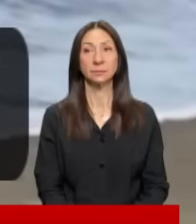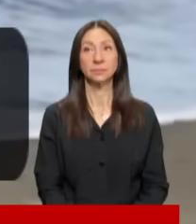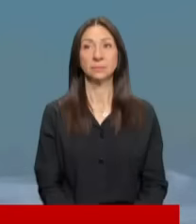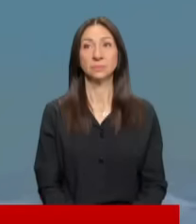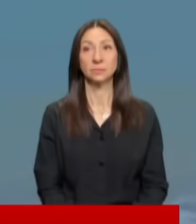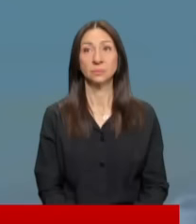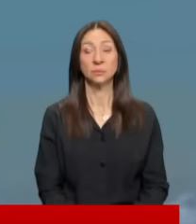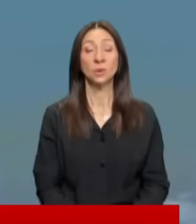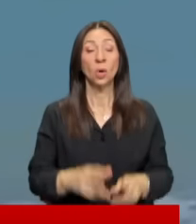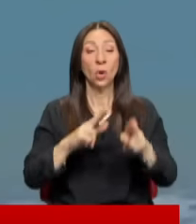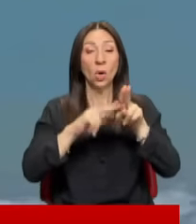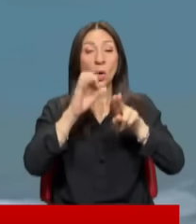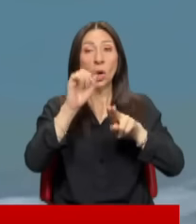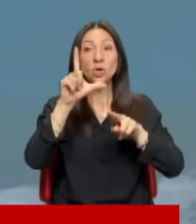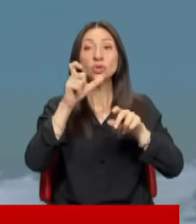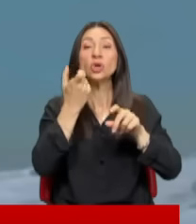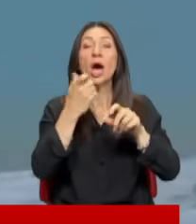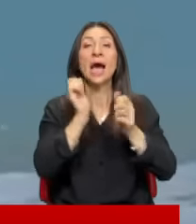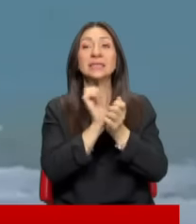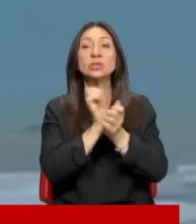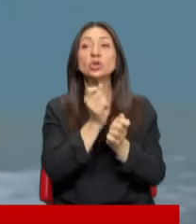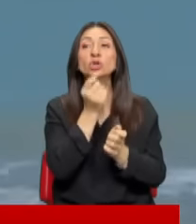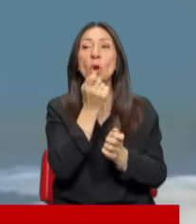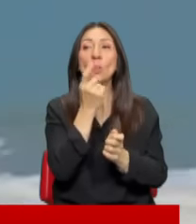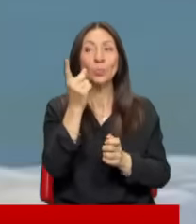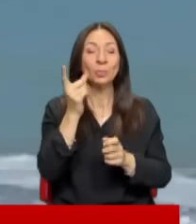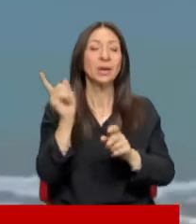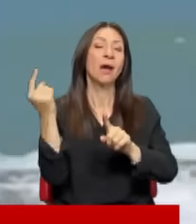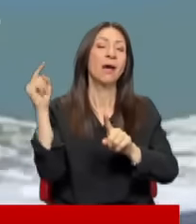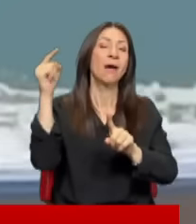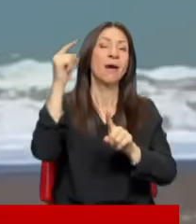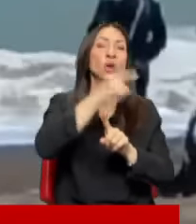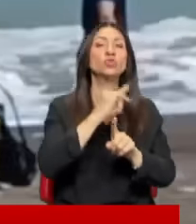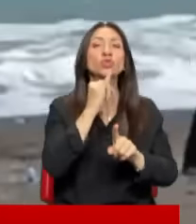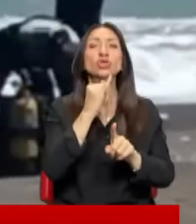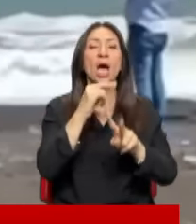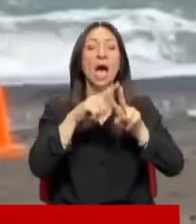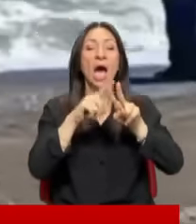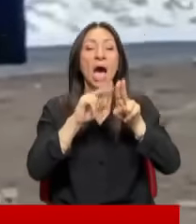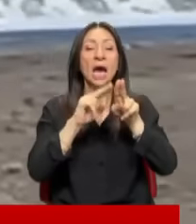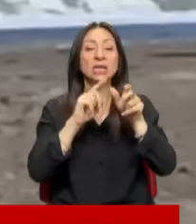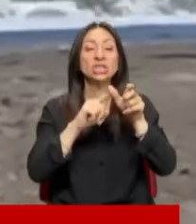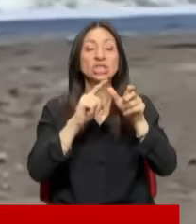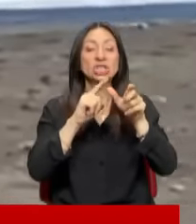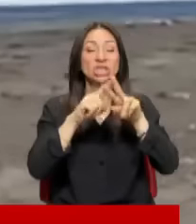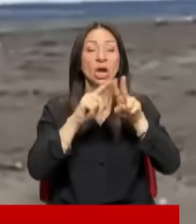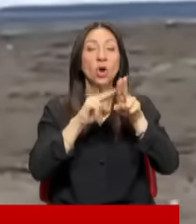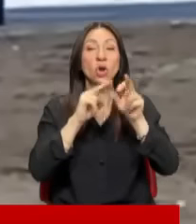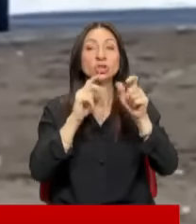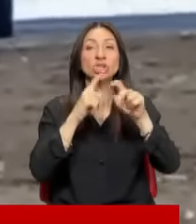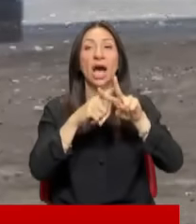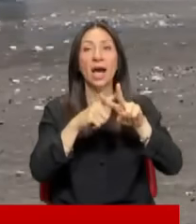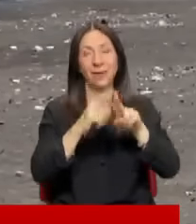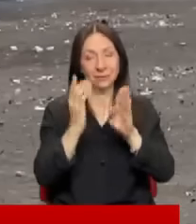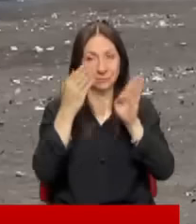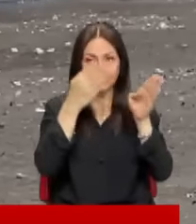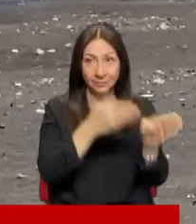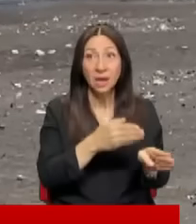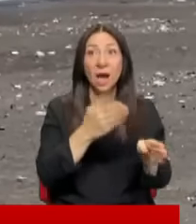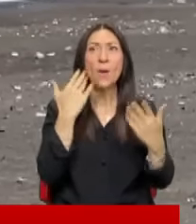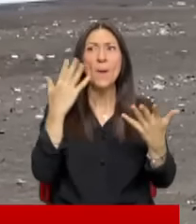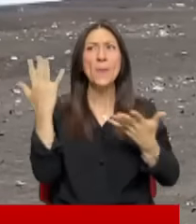ve görmedik. Kolcu ailesi bayram tatili için Çorum'dan Akçakoca'ya gitmişti. Sabah saatlerinde Çayağazı plajından denize girdiler. Ancak